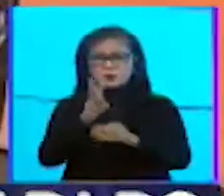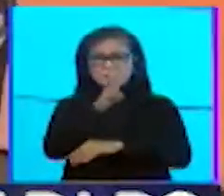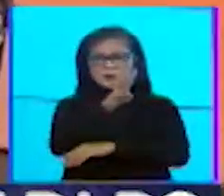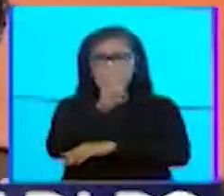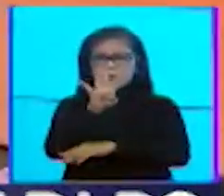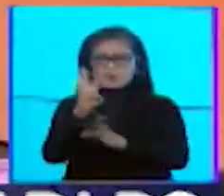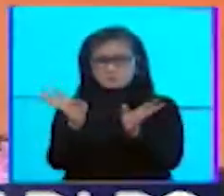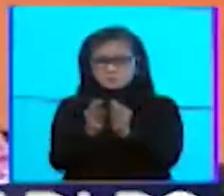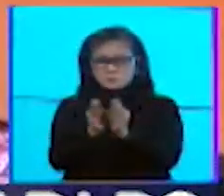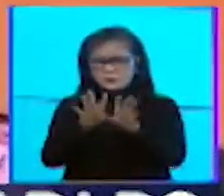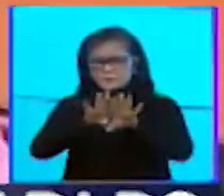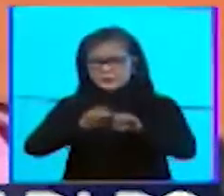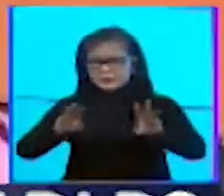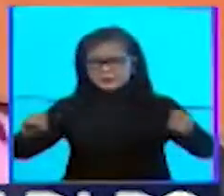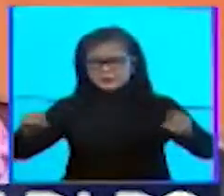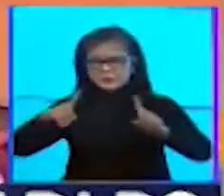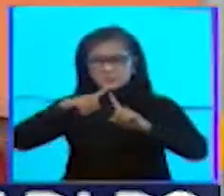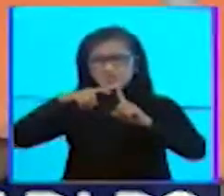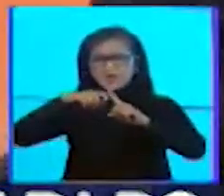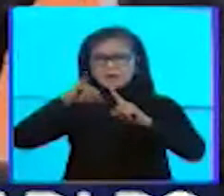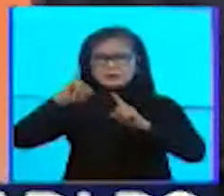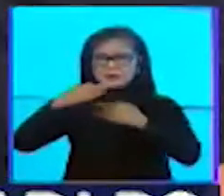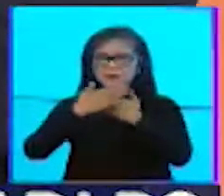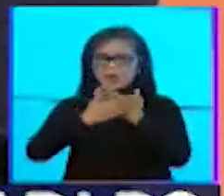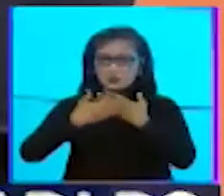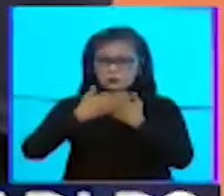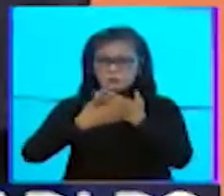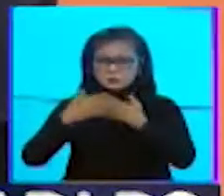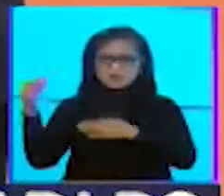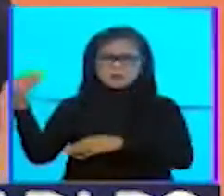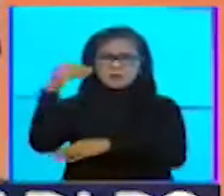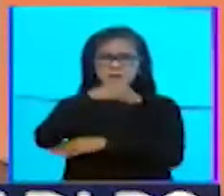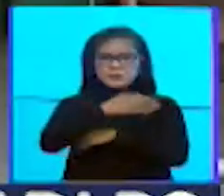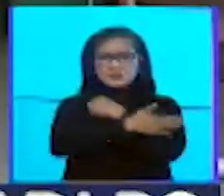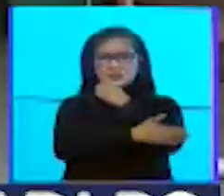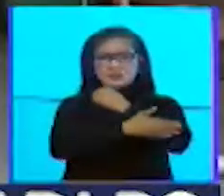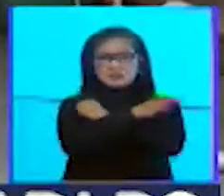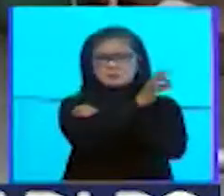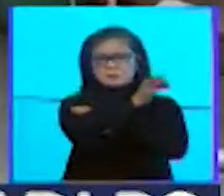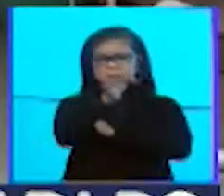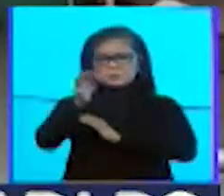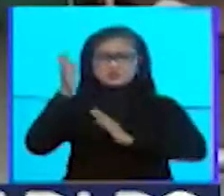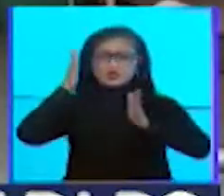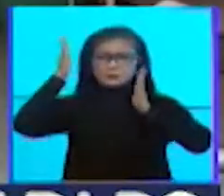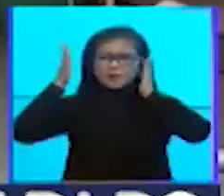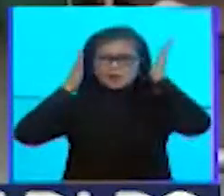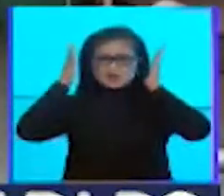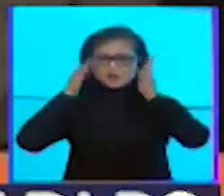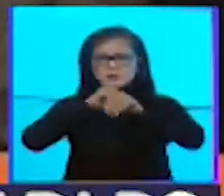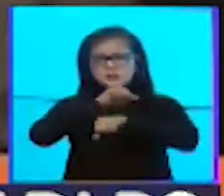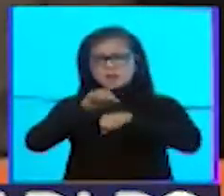dirawat. Para pekerja migran Indonesia ini kembali dari sejumlah negara tempat mereka bekerja seperti Malaysia, Singapura, Taiwan, dan Hong